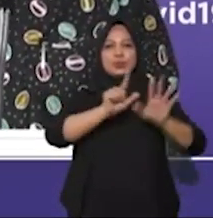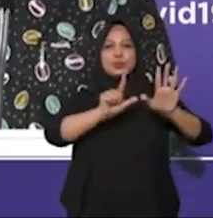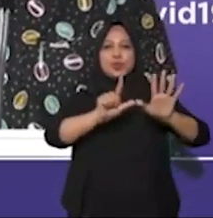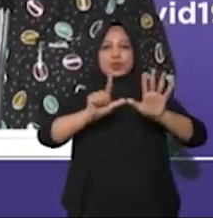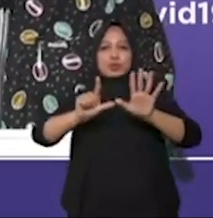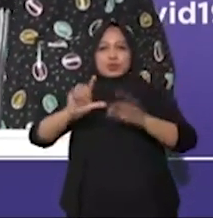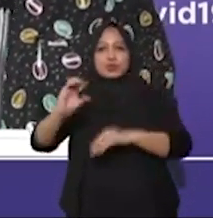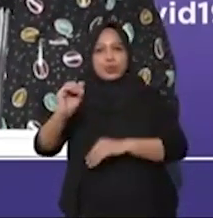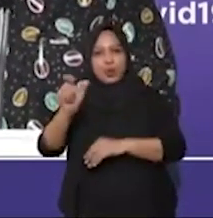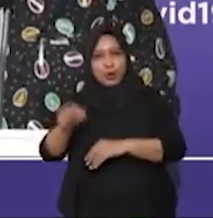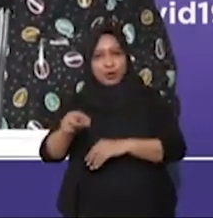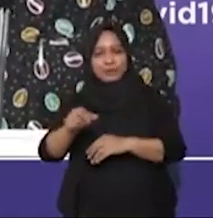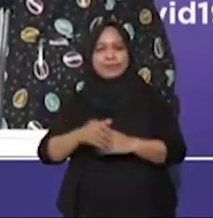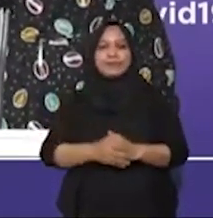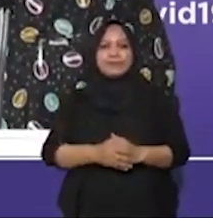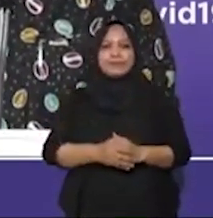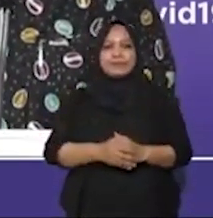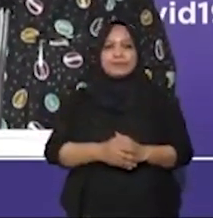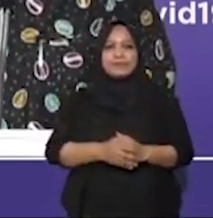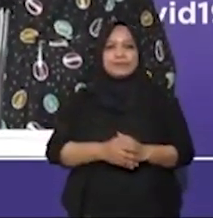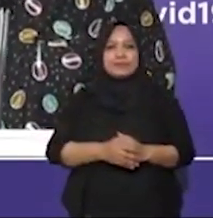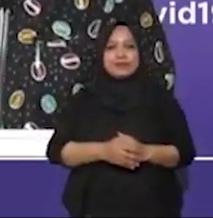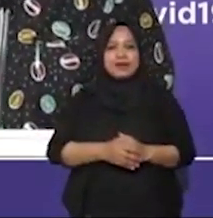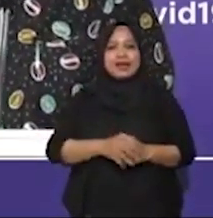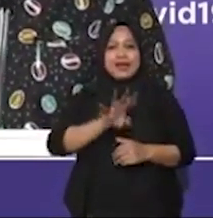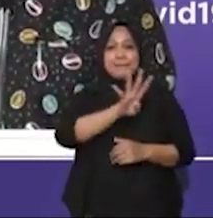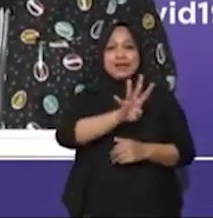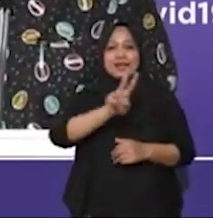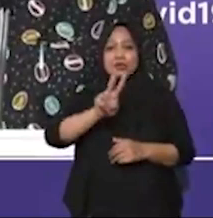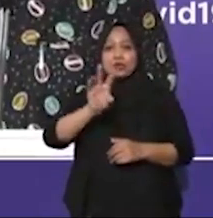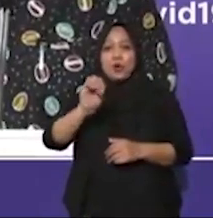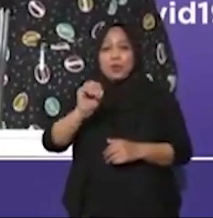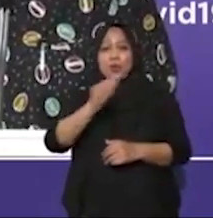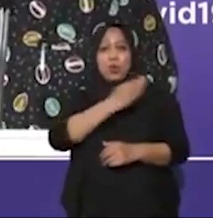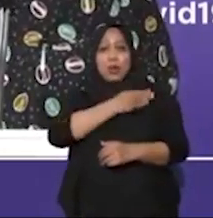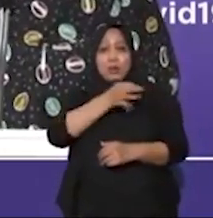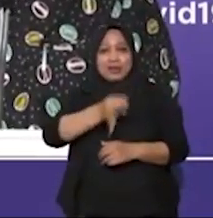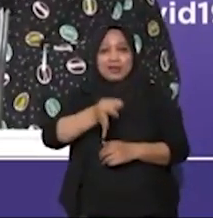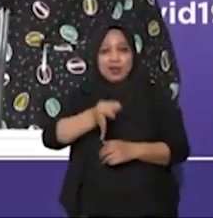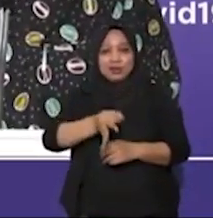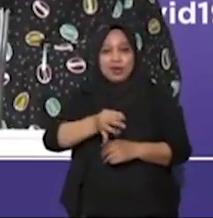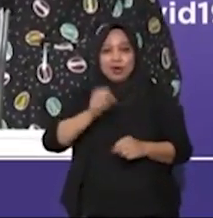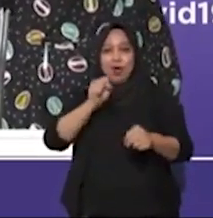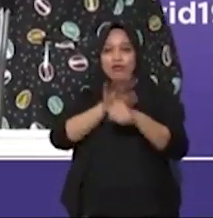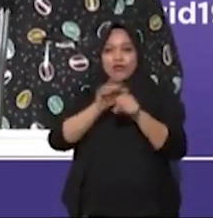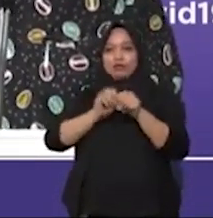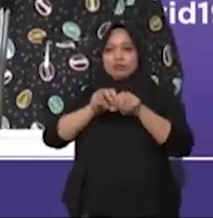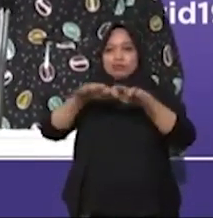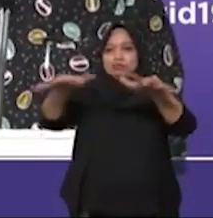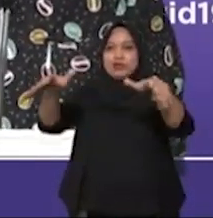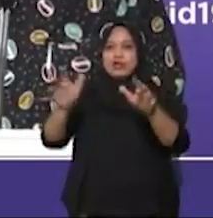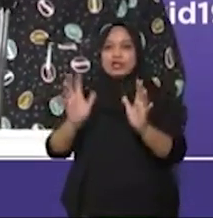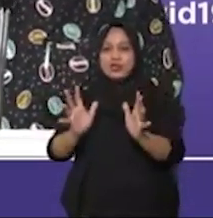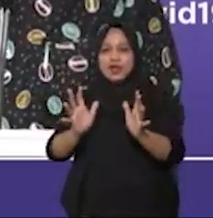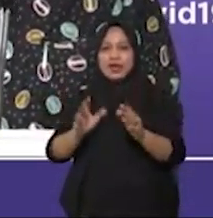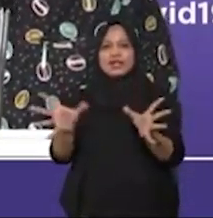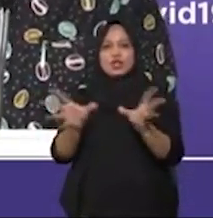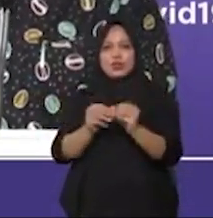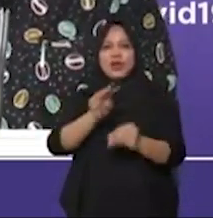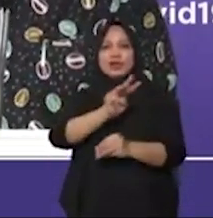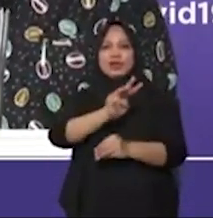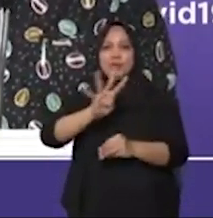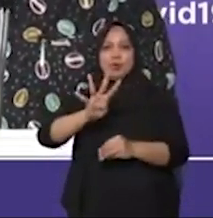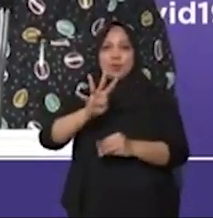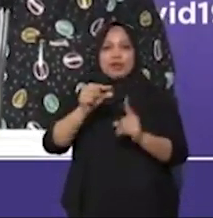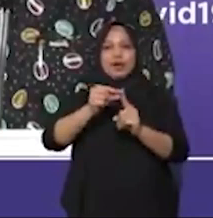1770 sudah 420 kabupaten kota yang sekarang terekam Pak Didi 24